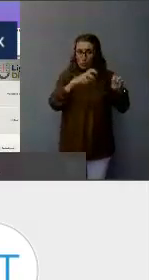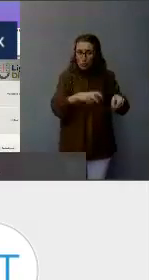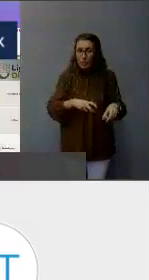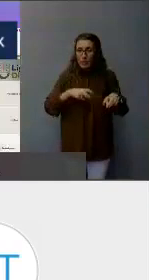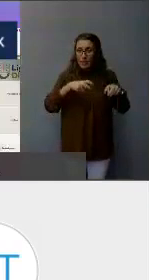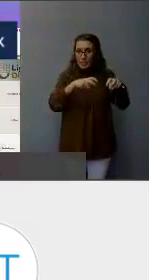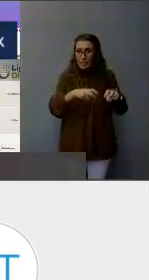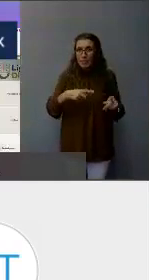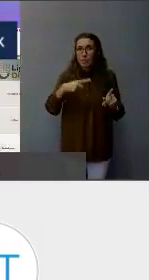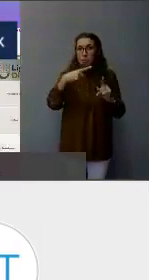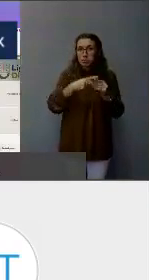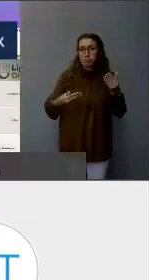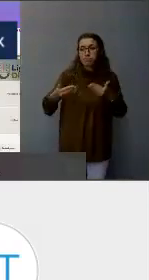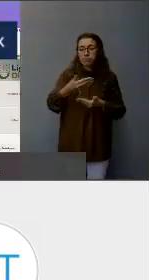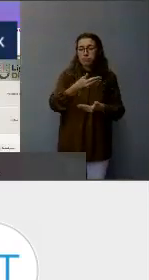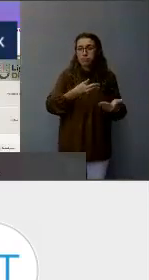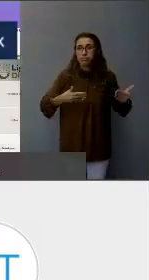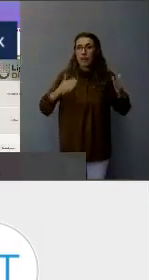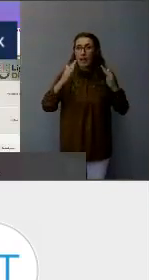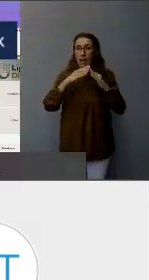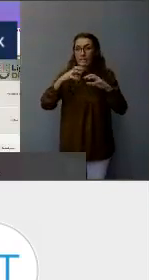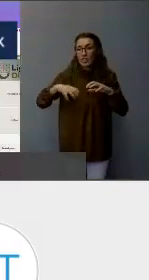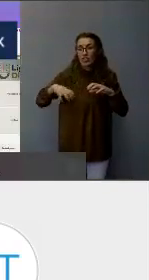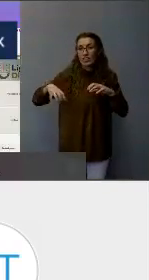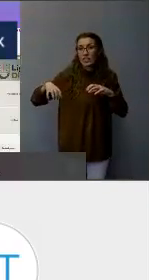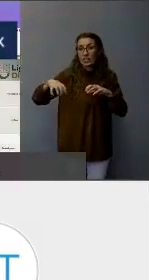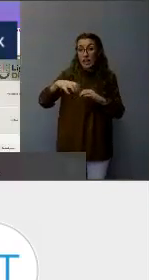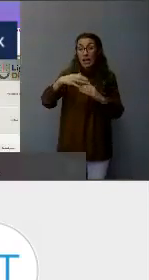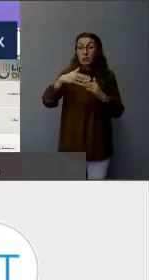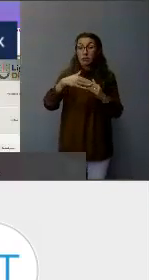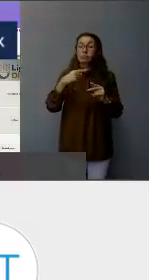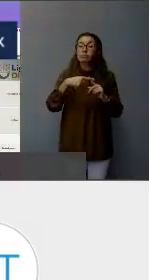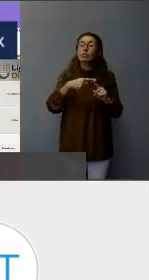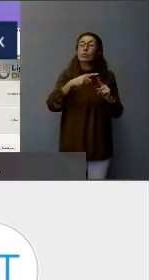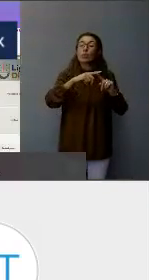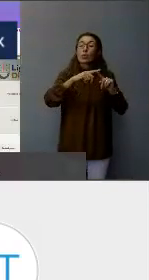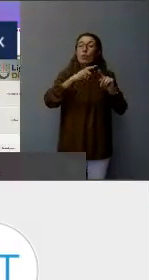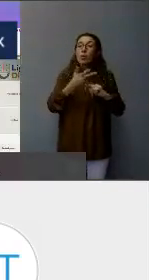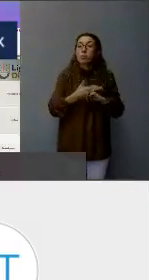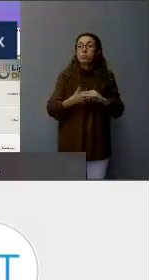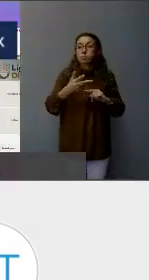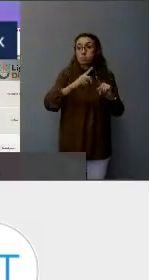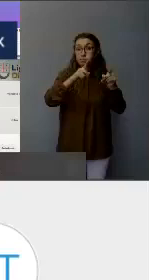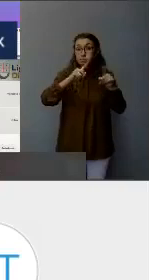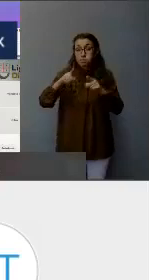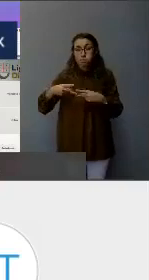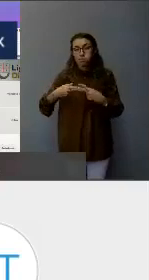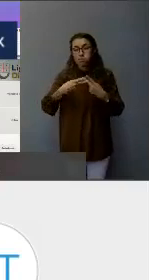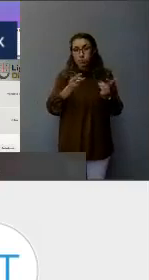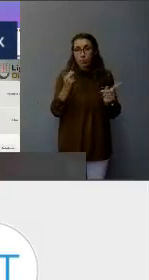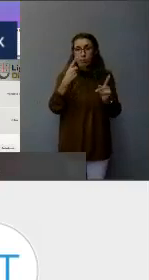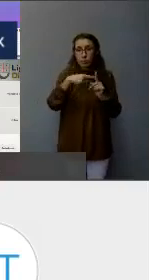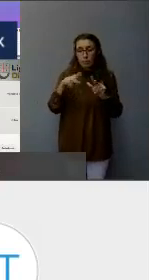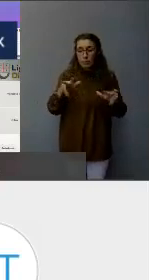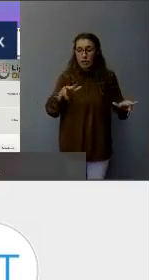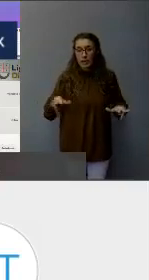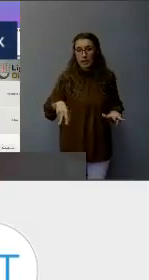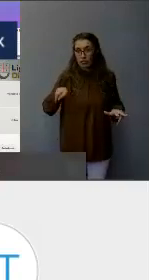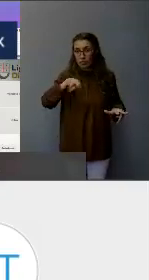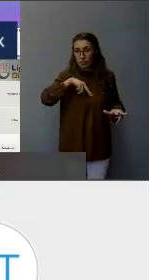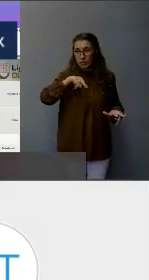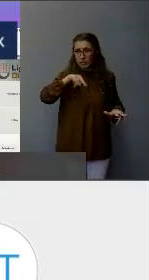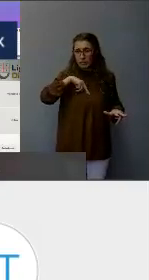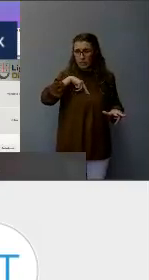pubblici esercizi parcheggi privati pertinenziali e